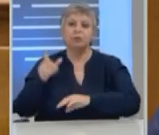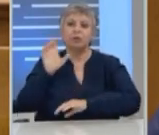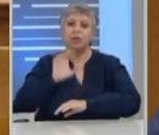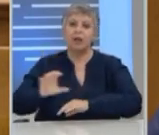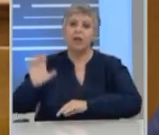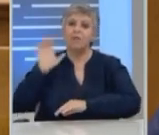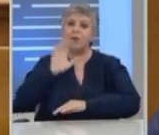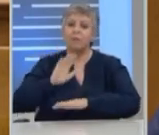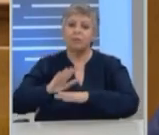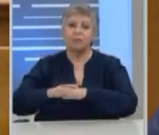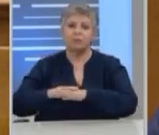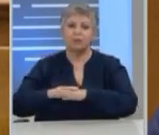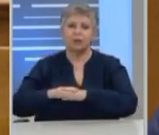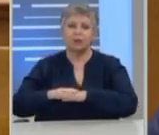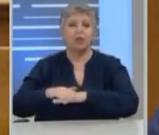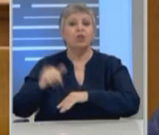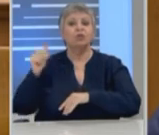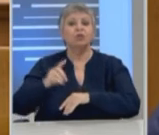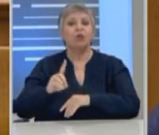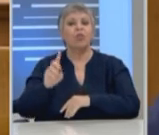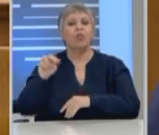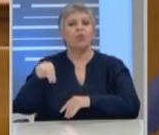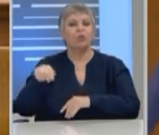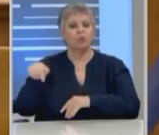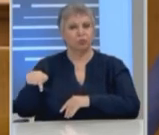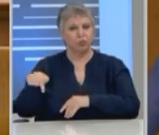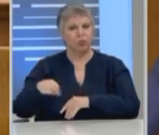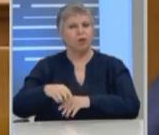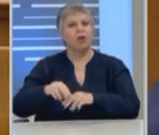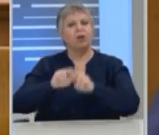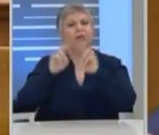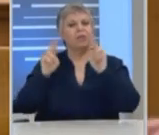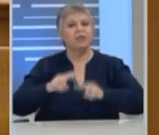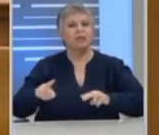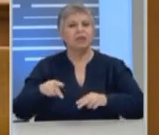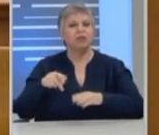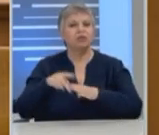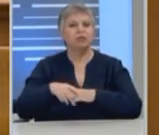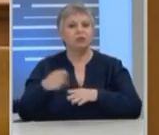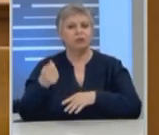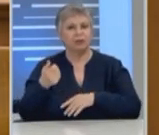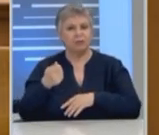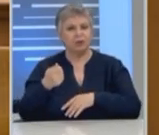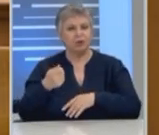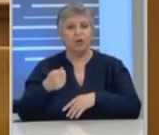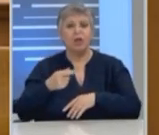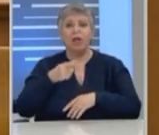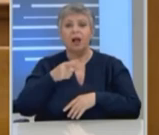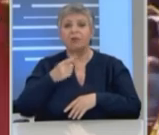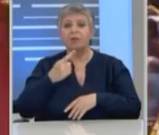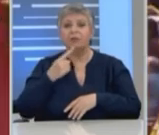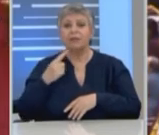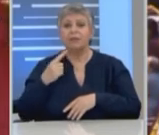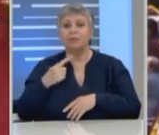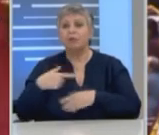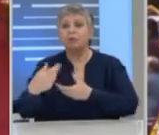Διεθνές Νομισματικό Ταμείο έχει ξεκαθαρίσει. Και θέλω να το πω και πέφτει εδώ στη Βουλή, ότι δεν θα